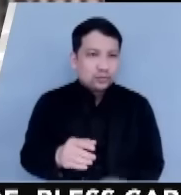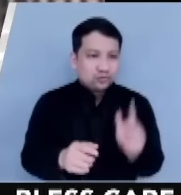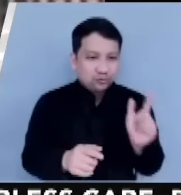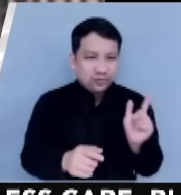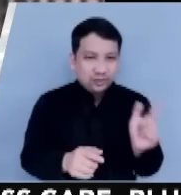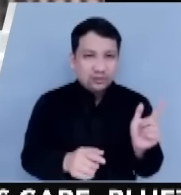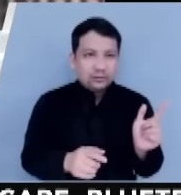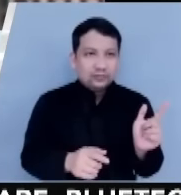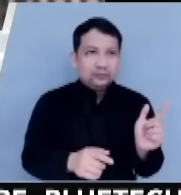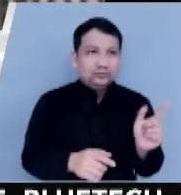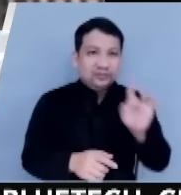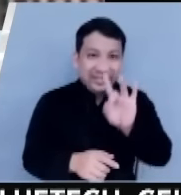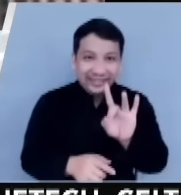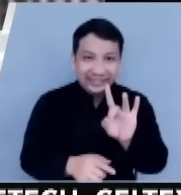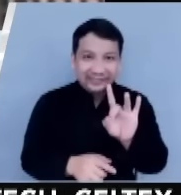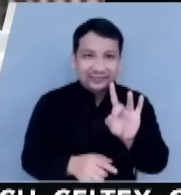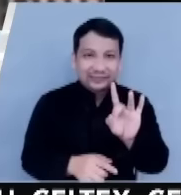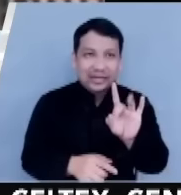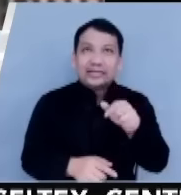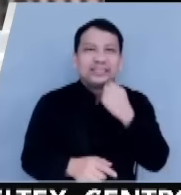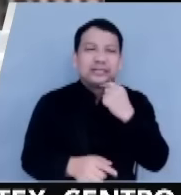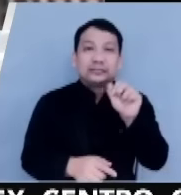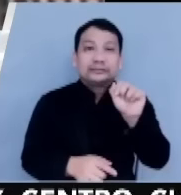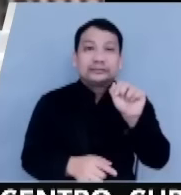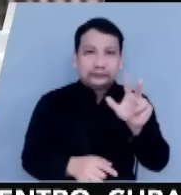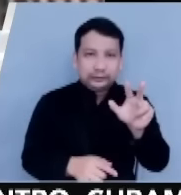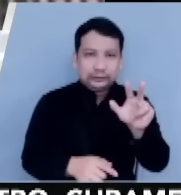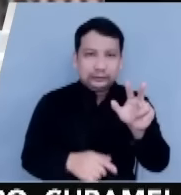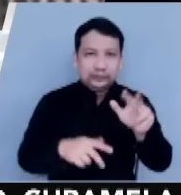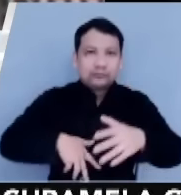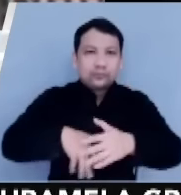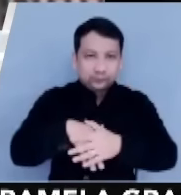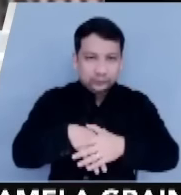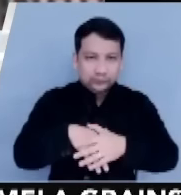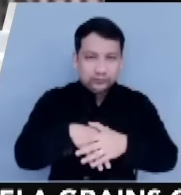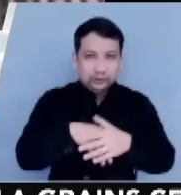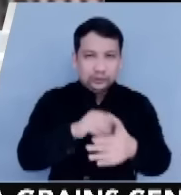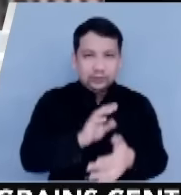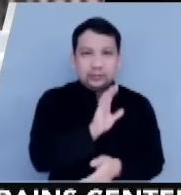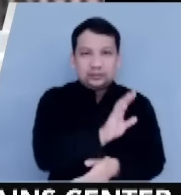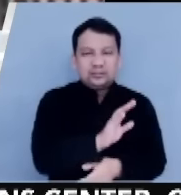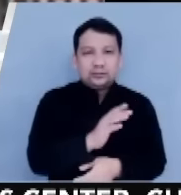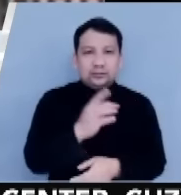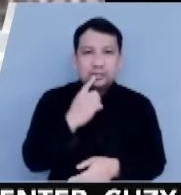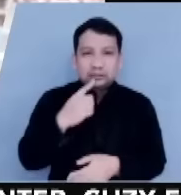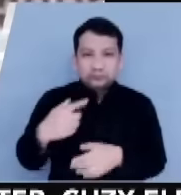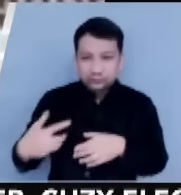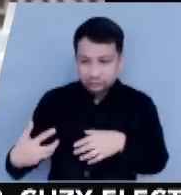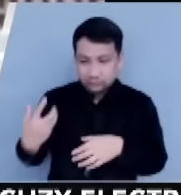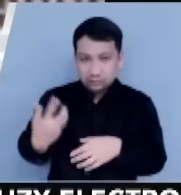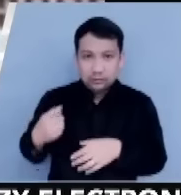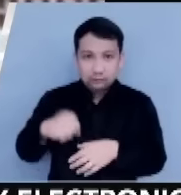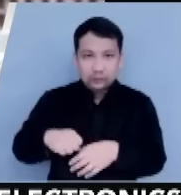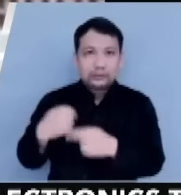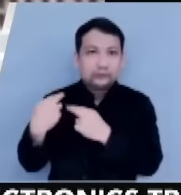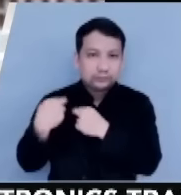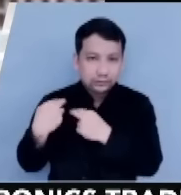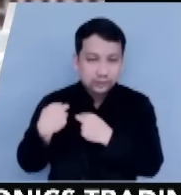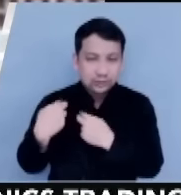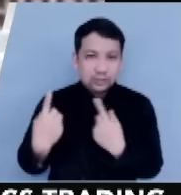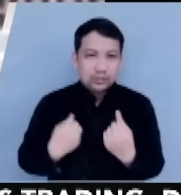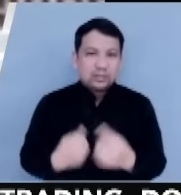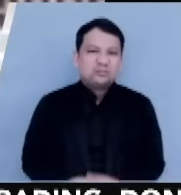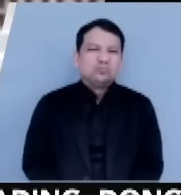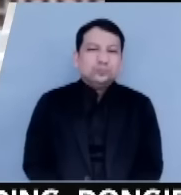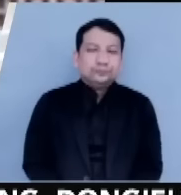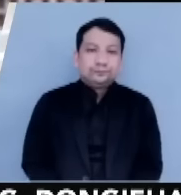tao. 13. Sana nasa hospital pa. Kasi surrogate mother, yun ang magiging role nila. Yung Cambodia, na